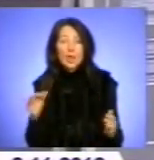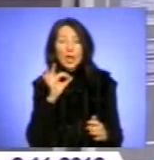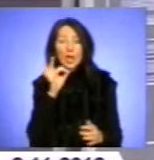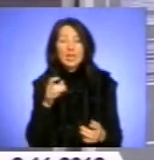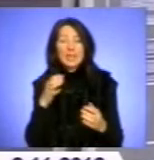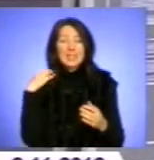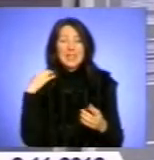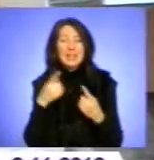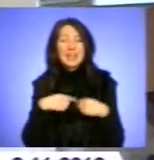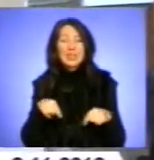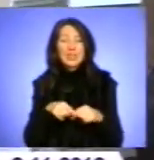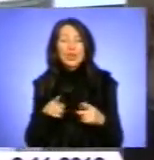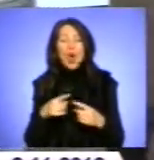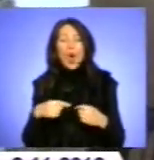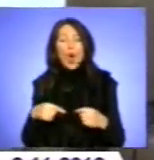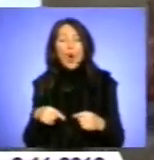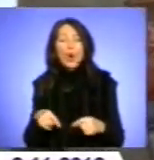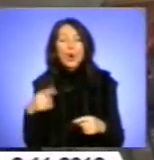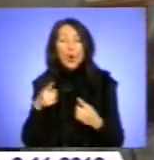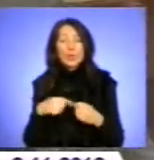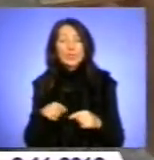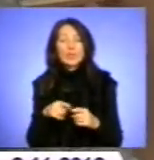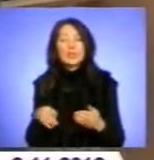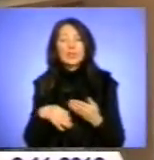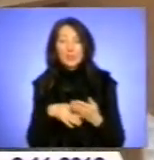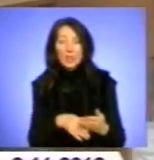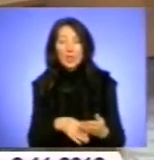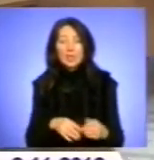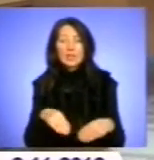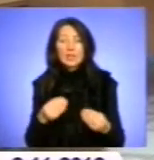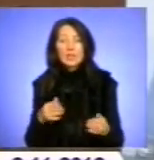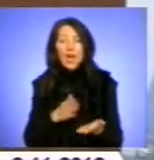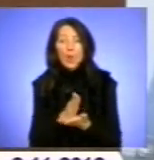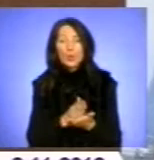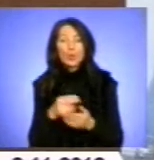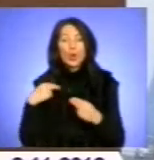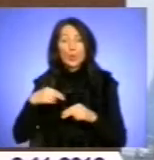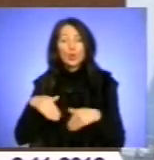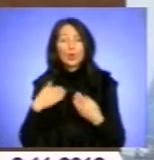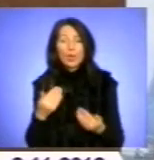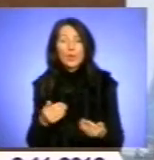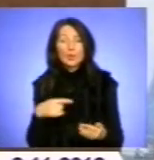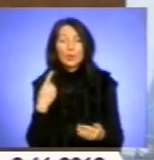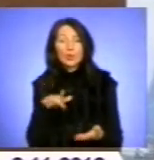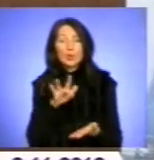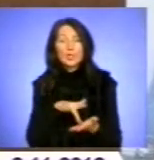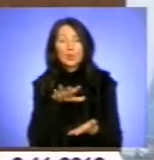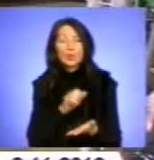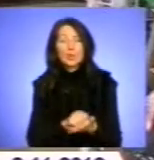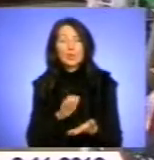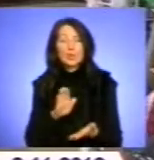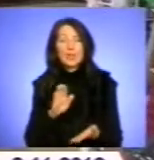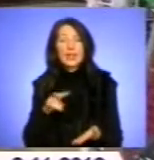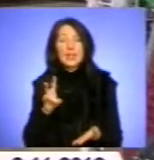відділу організації сприяння працевлаштуванню та надання послуг роботодавців обласного центру зайнятості Валентина Нікуліна.